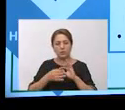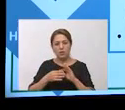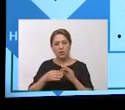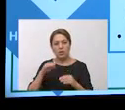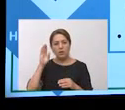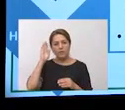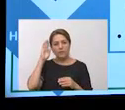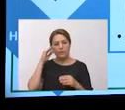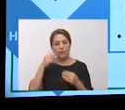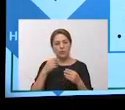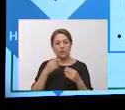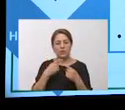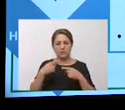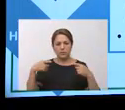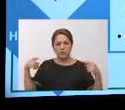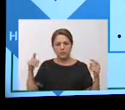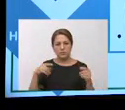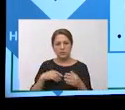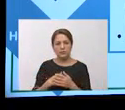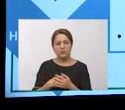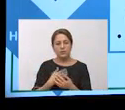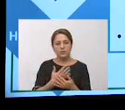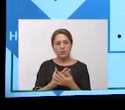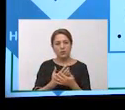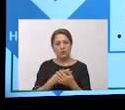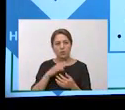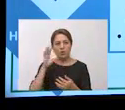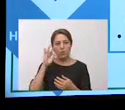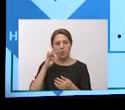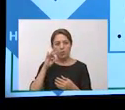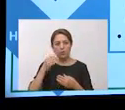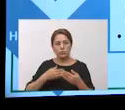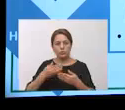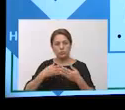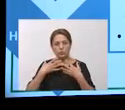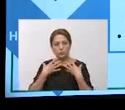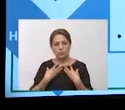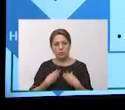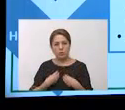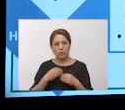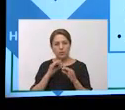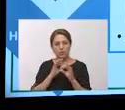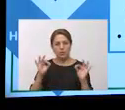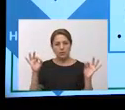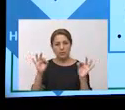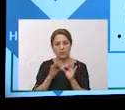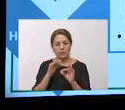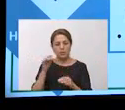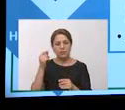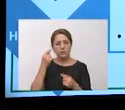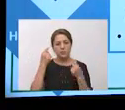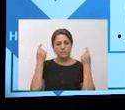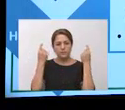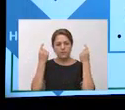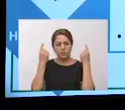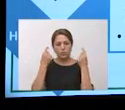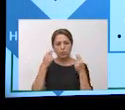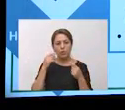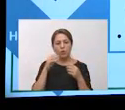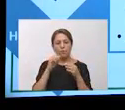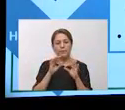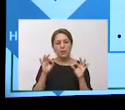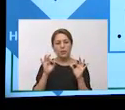и междометия. Например, он шел спокойно, напевая известную мелодию.